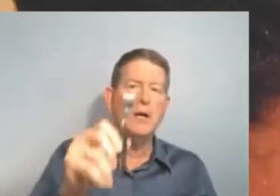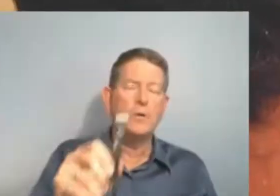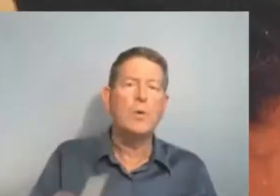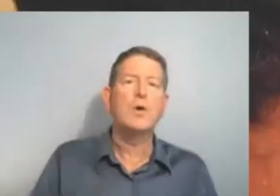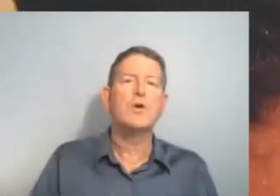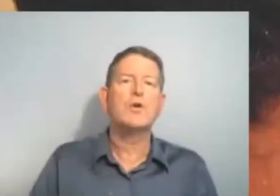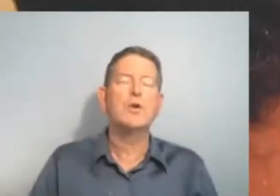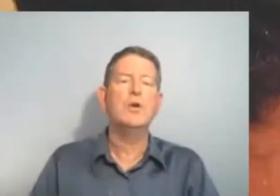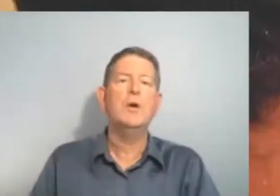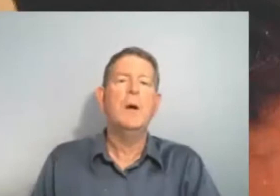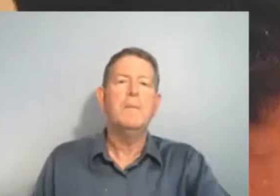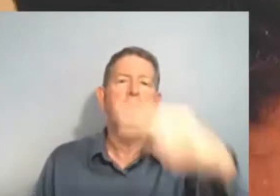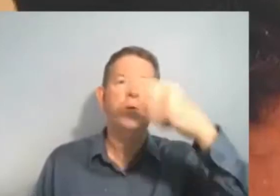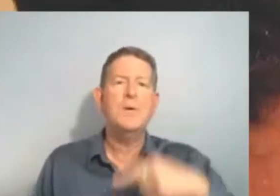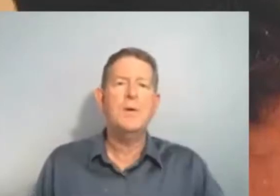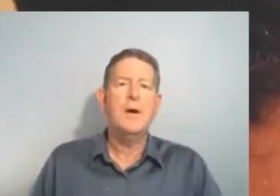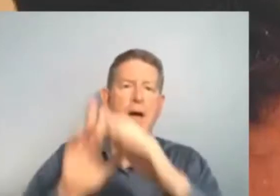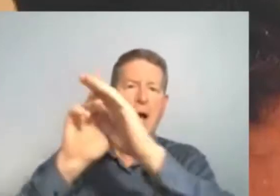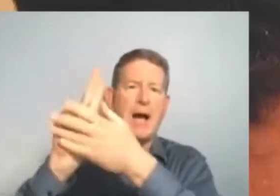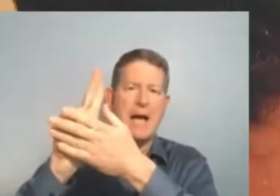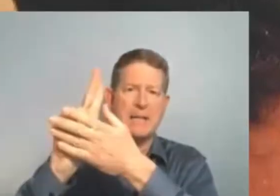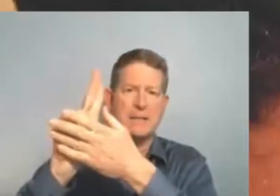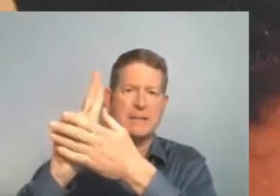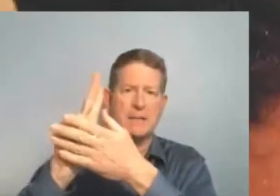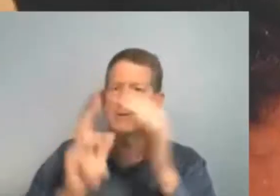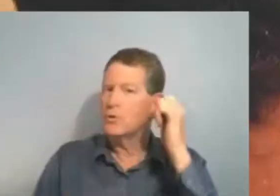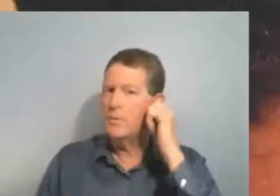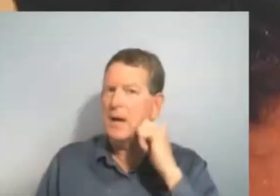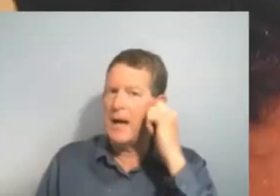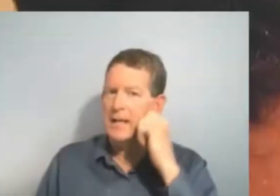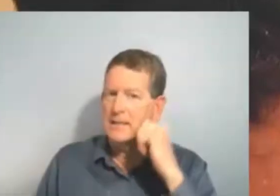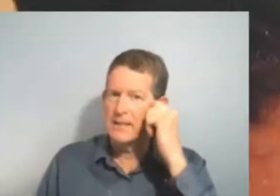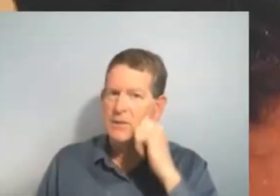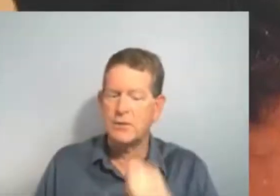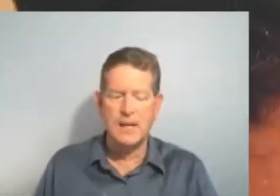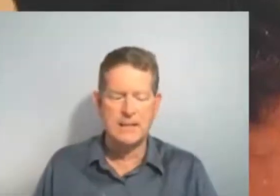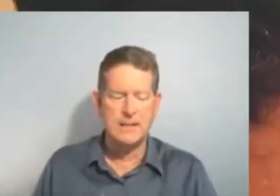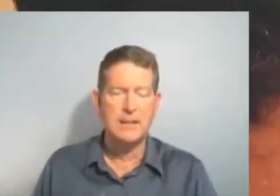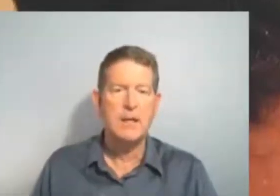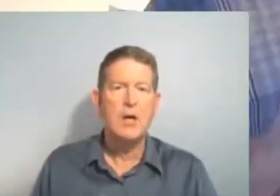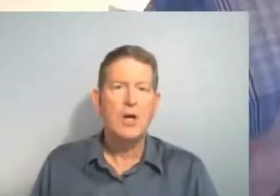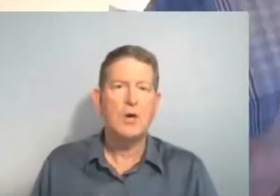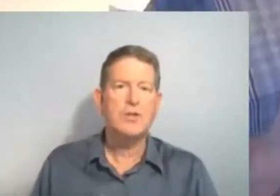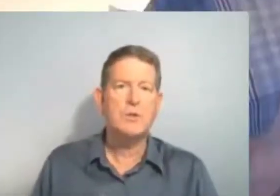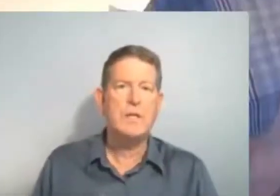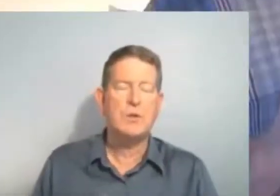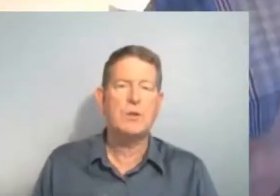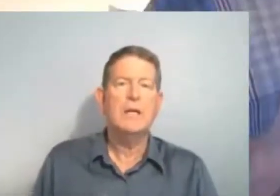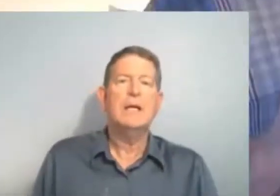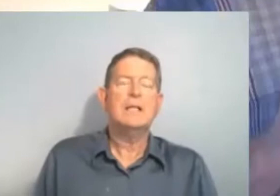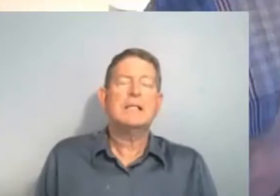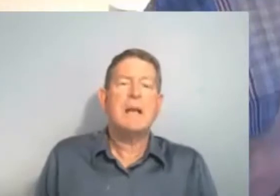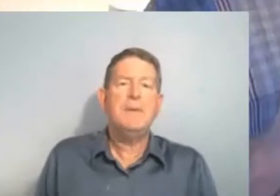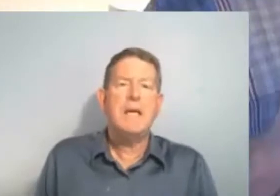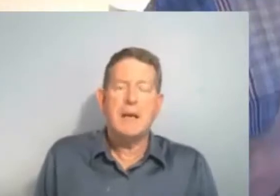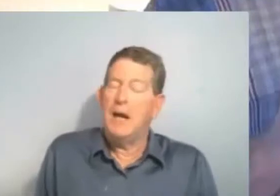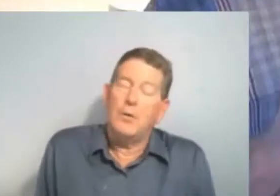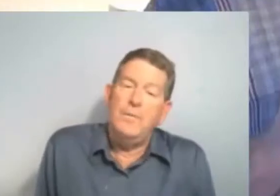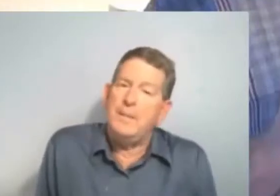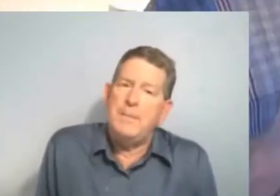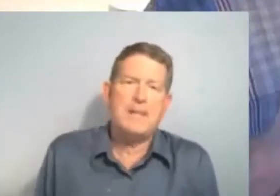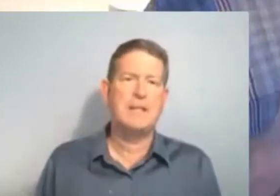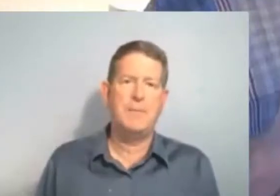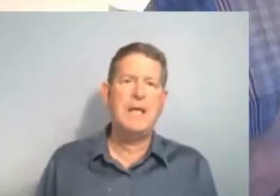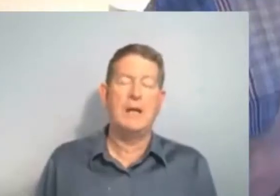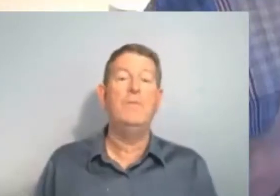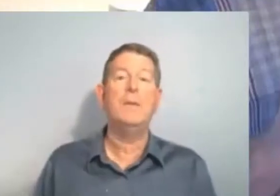ça. Donc, je me rase. Je me rase. Ça, c'est se raser. Ensuite, s'habiller. Alors,